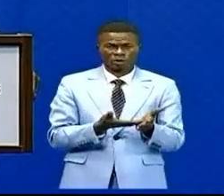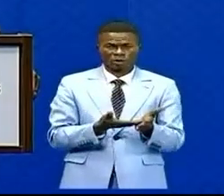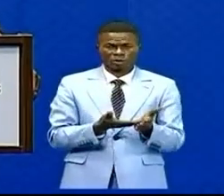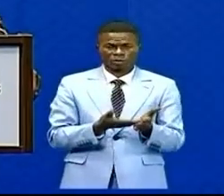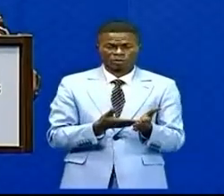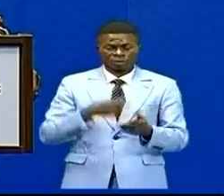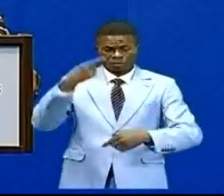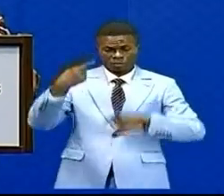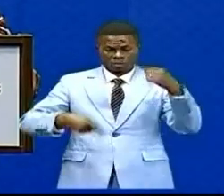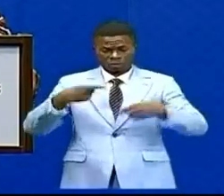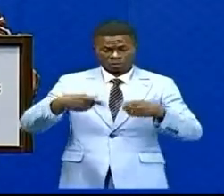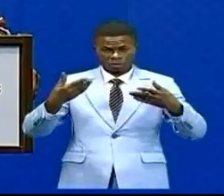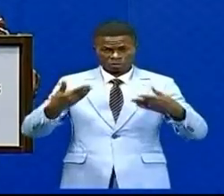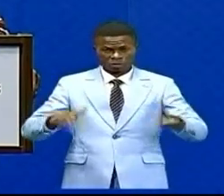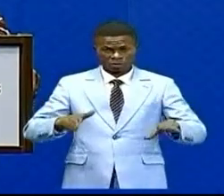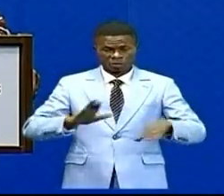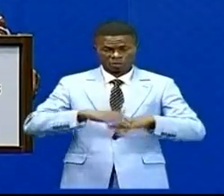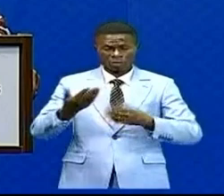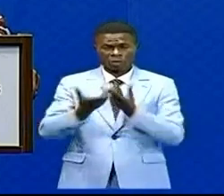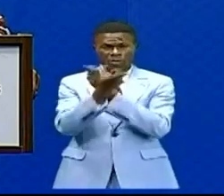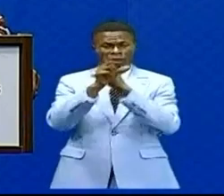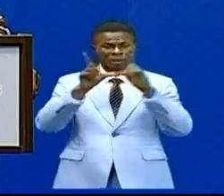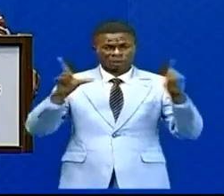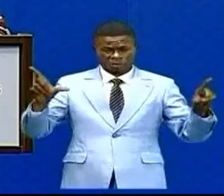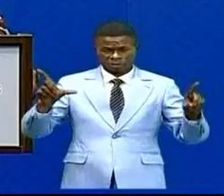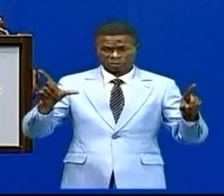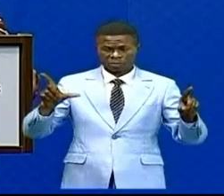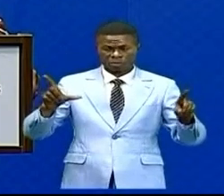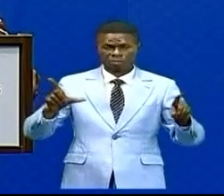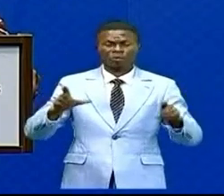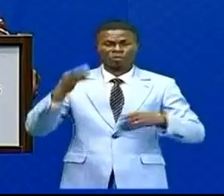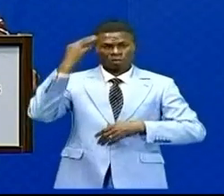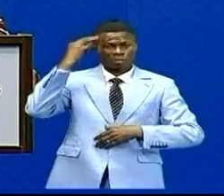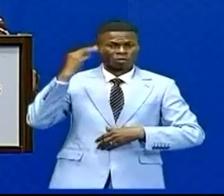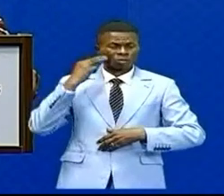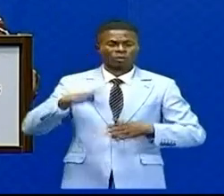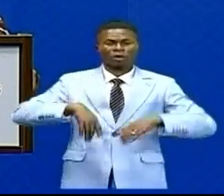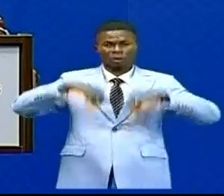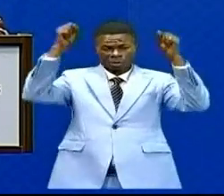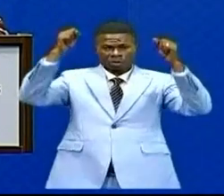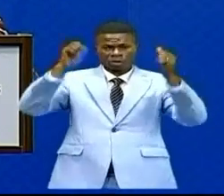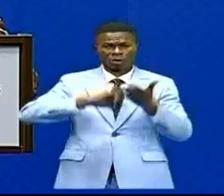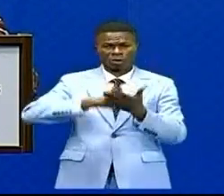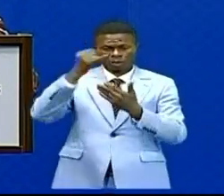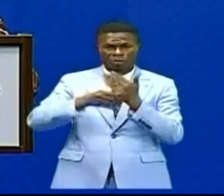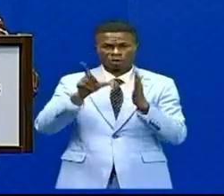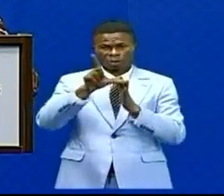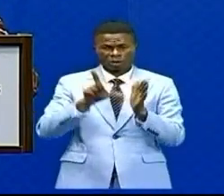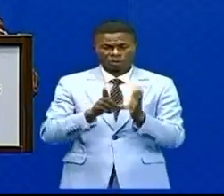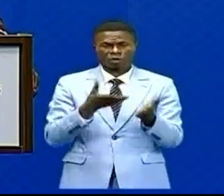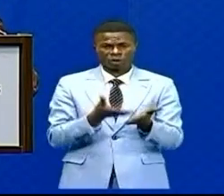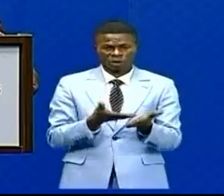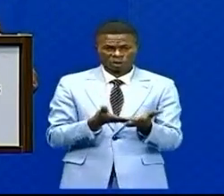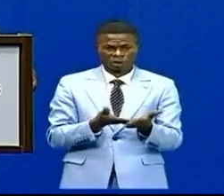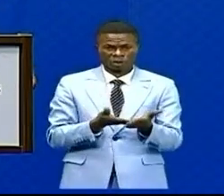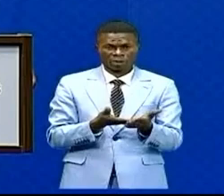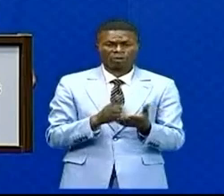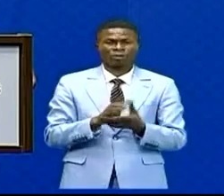Après débat et délibération, le Conseil a adopté ces projets de loi.